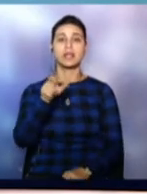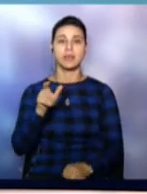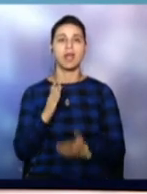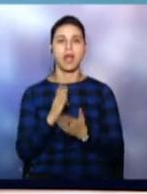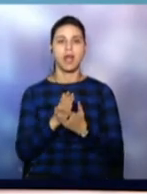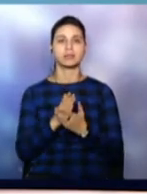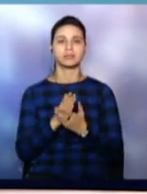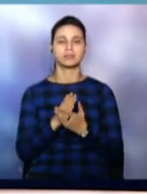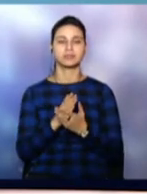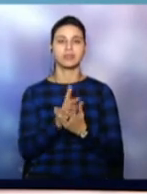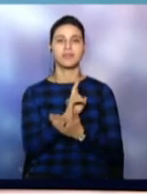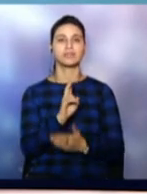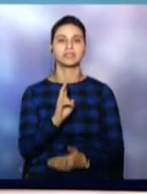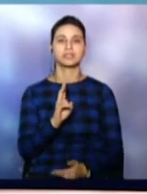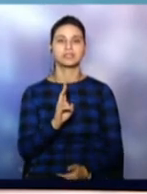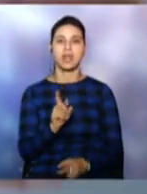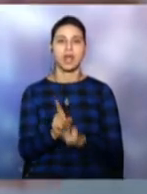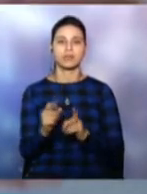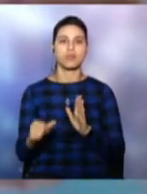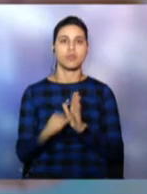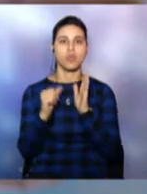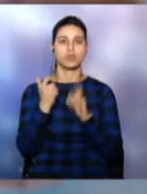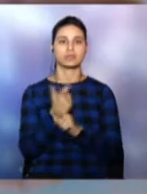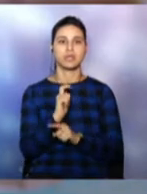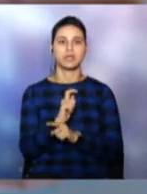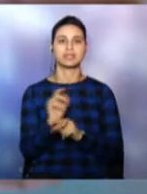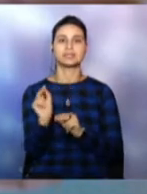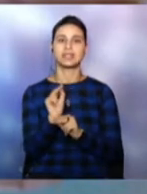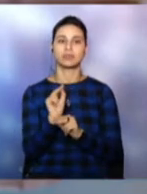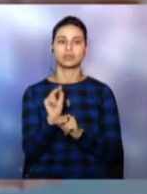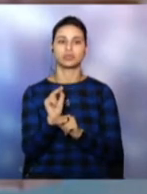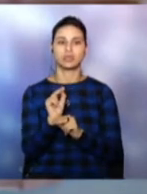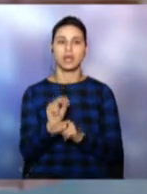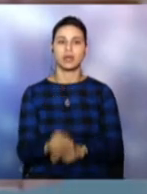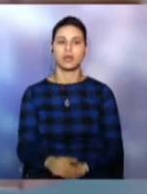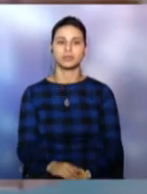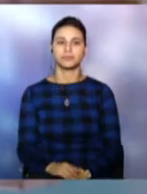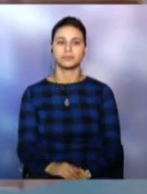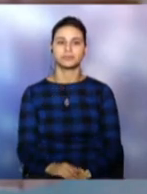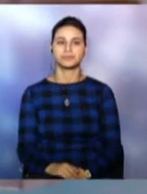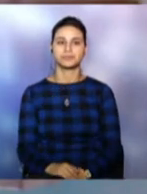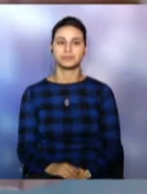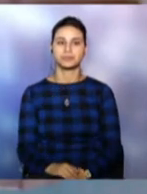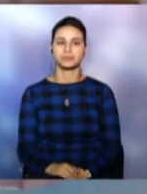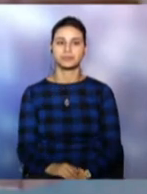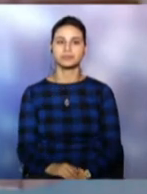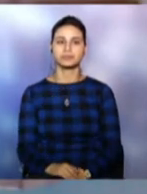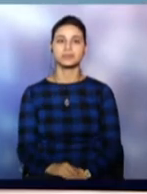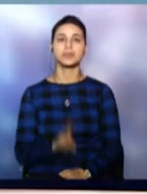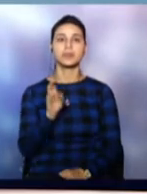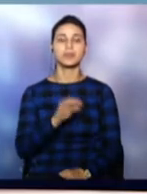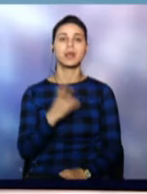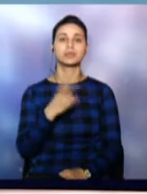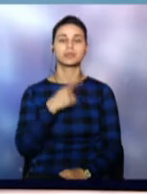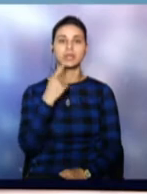არის ხოლმე როგორც რაღაცა გარკვეული სამკურნალო საშუალება, თუმცა უნდა ითქვას,